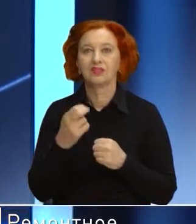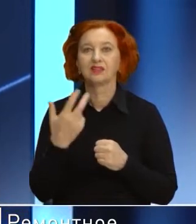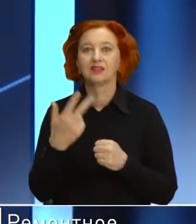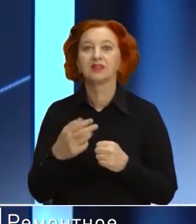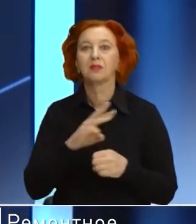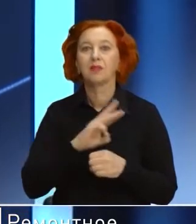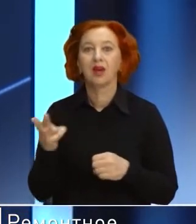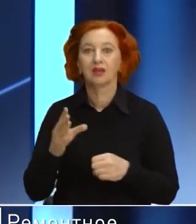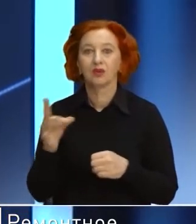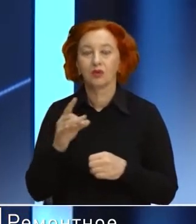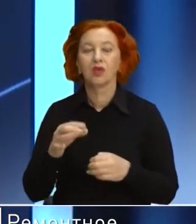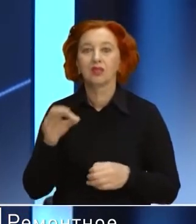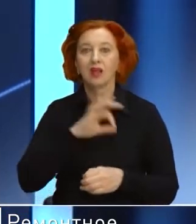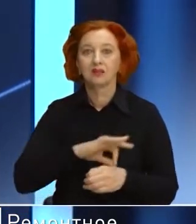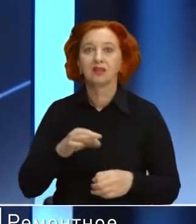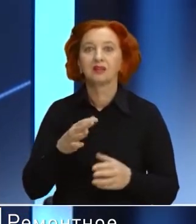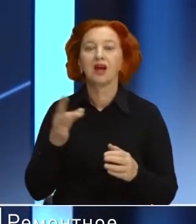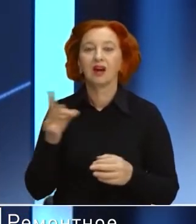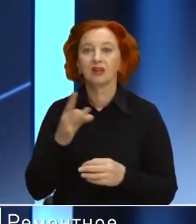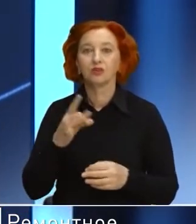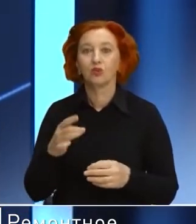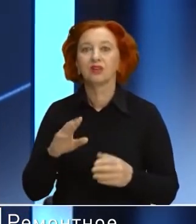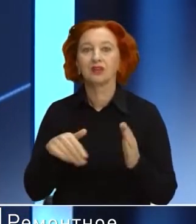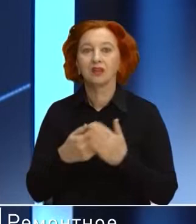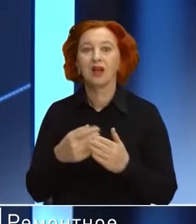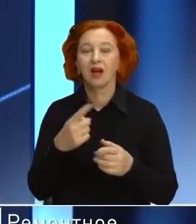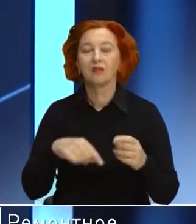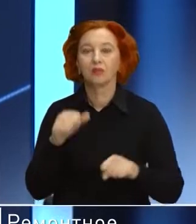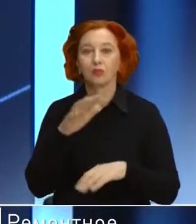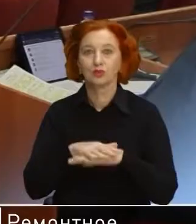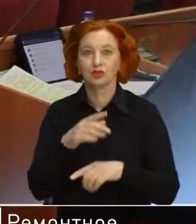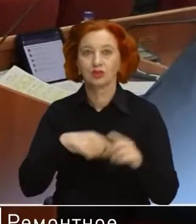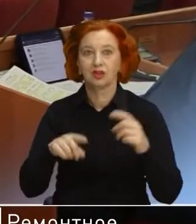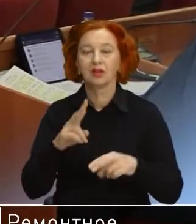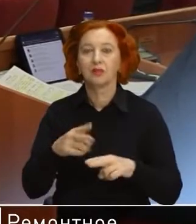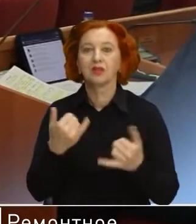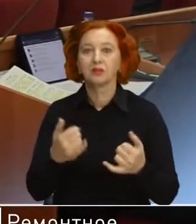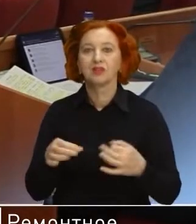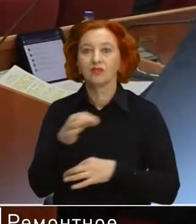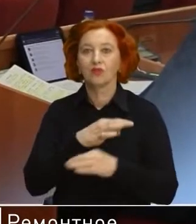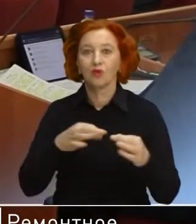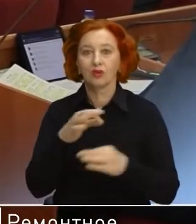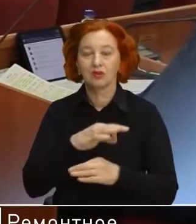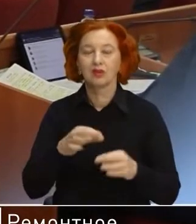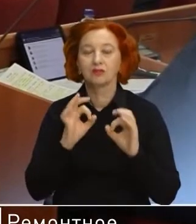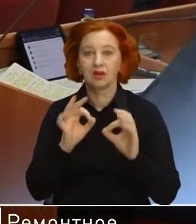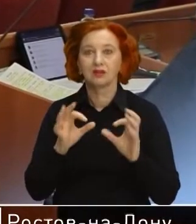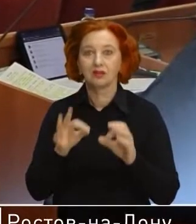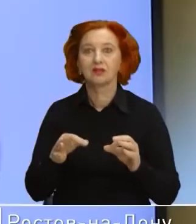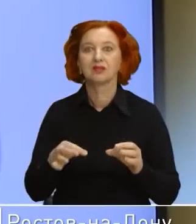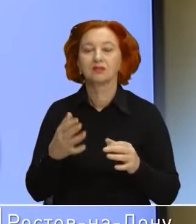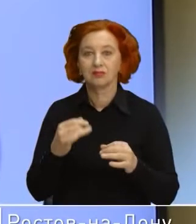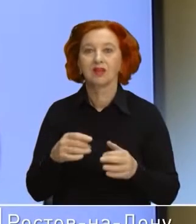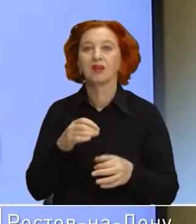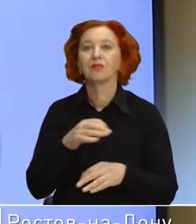230 миллиардов рублей составят доходы Ростовской области на 2022 год. Об этом сегодня на первых публичных слушаниях по проекту